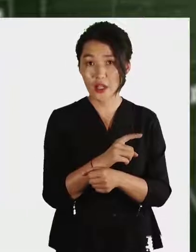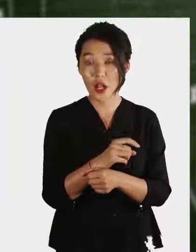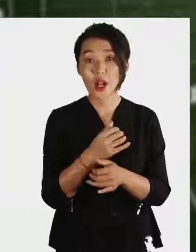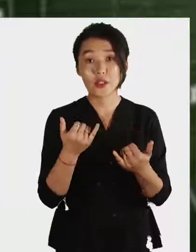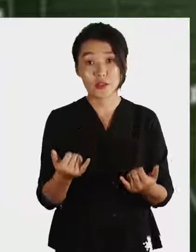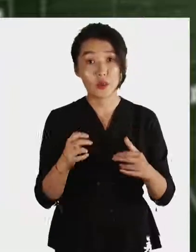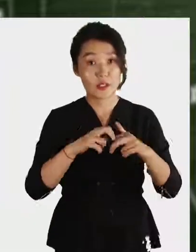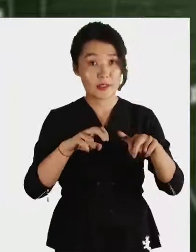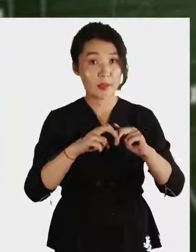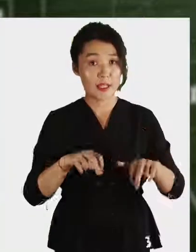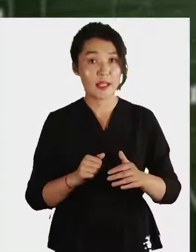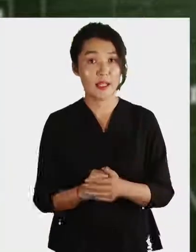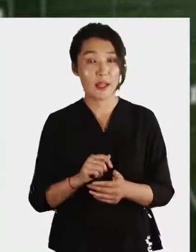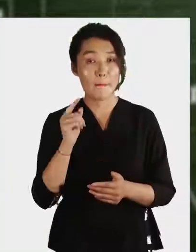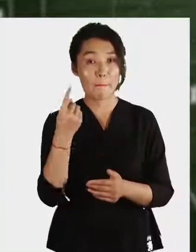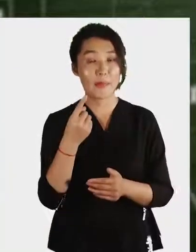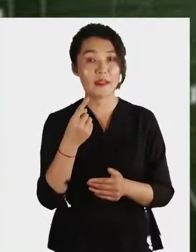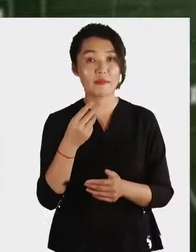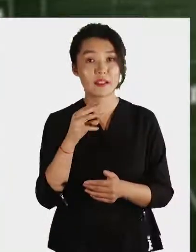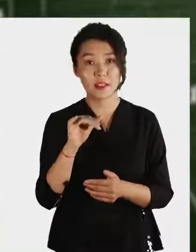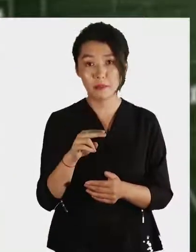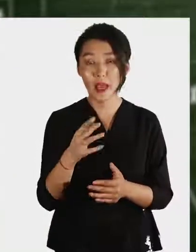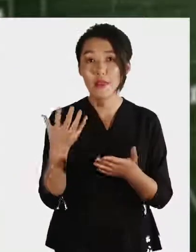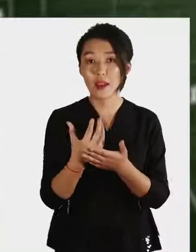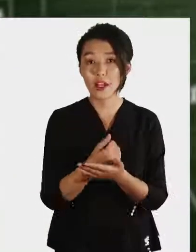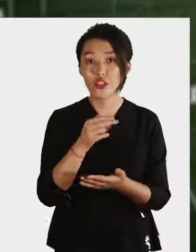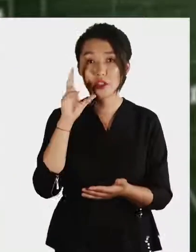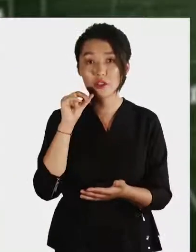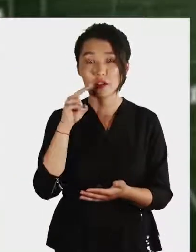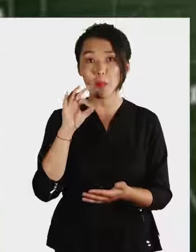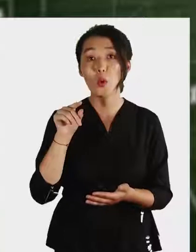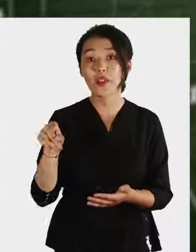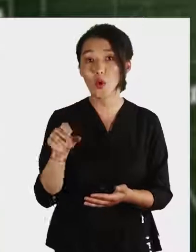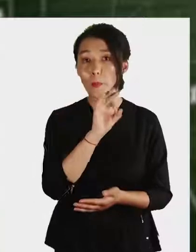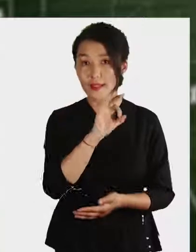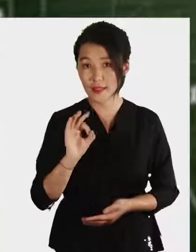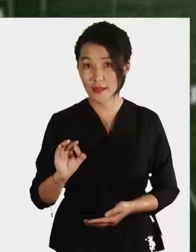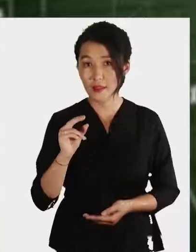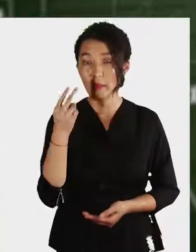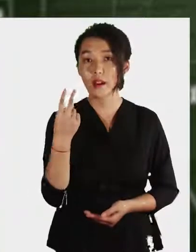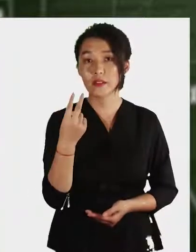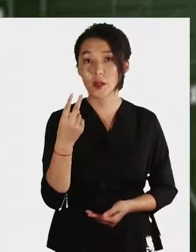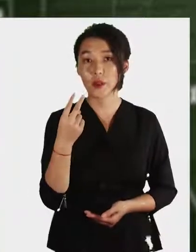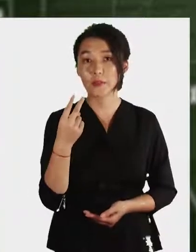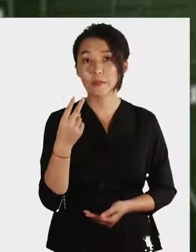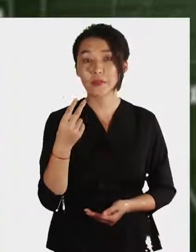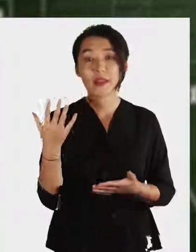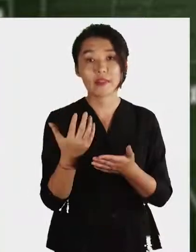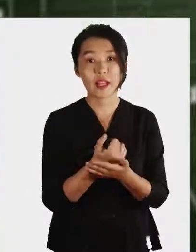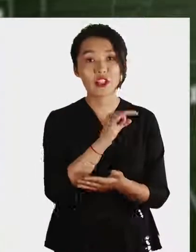Какие типы задач мы сегодня с вами рассмотрели? Первый тип – нахождение числа по его